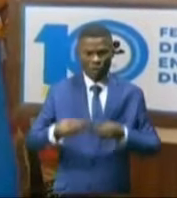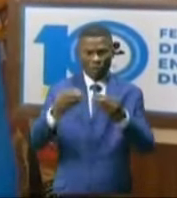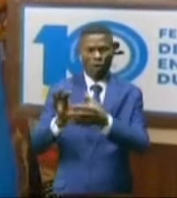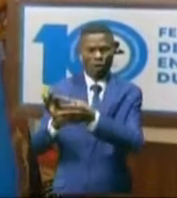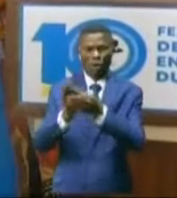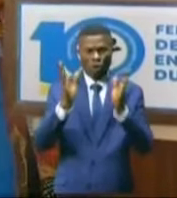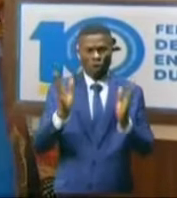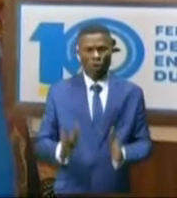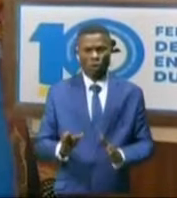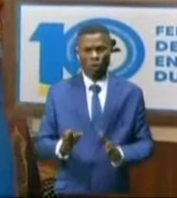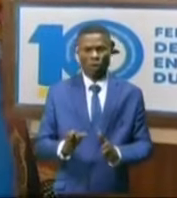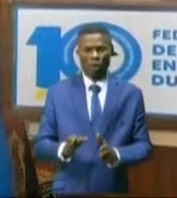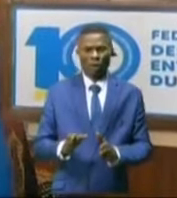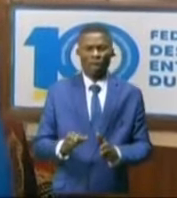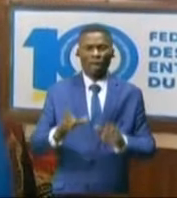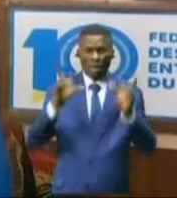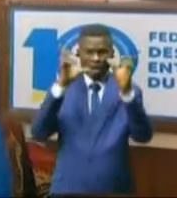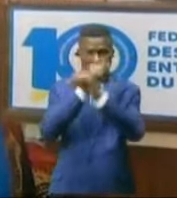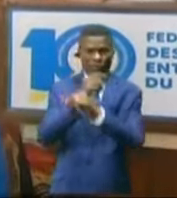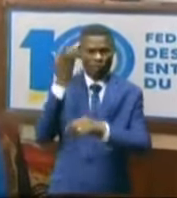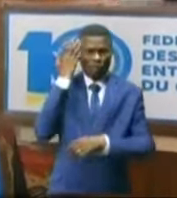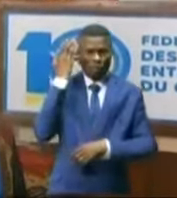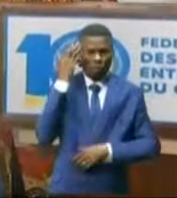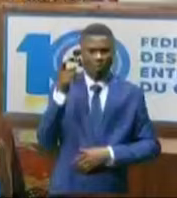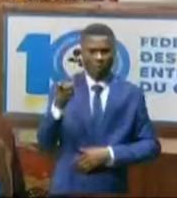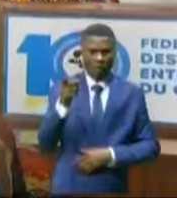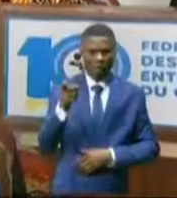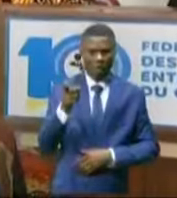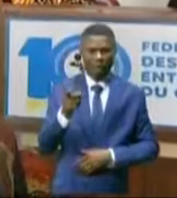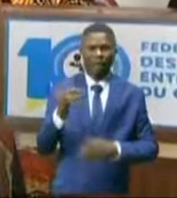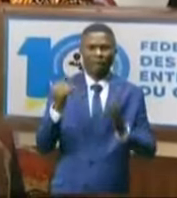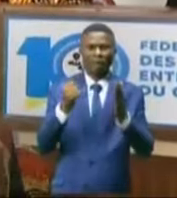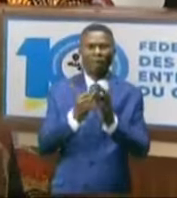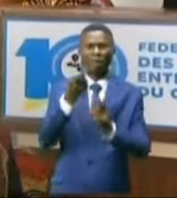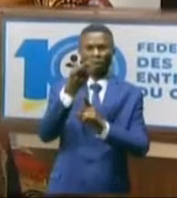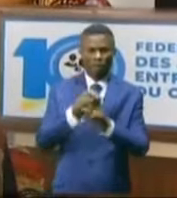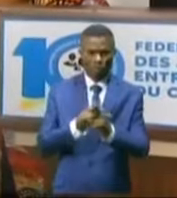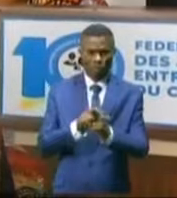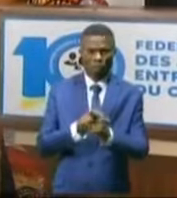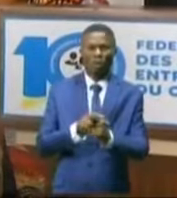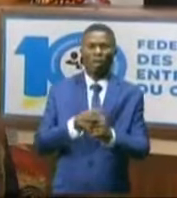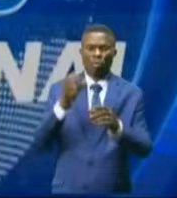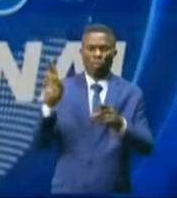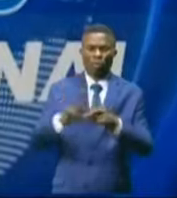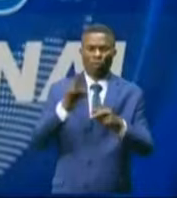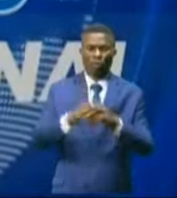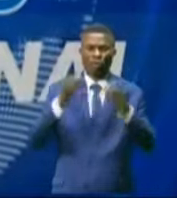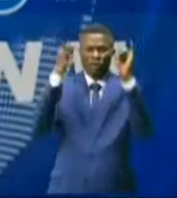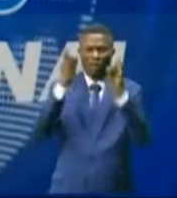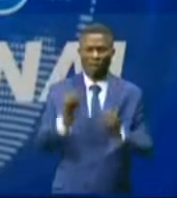de FNJEC un portrait de Fumupembe et 6 mois d'abonnement pour accès à l'Internet.